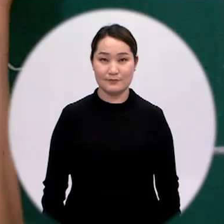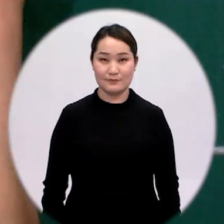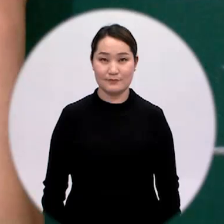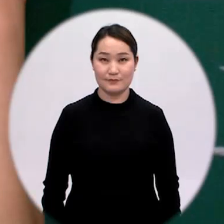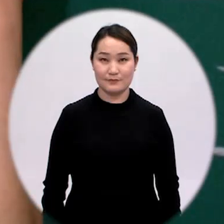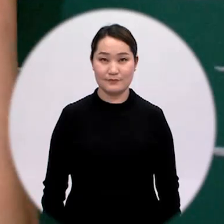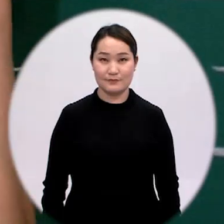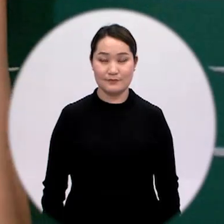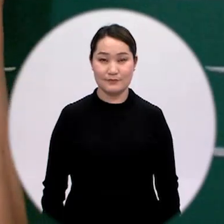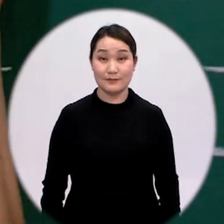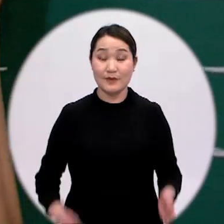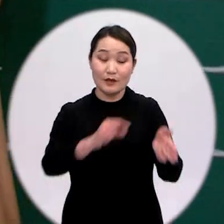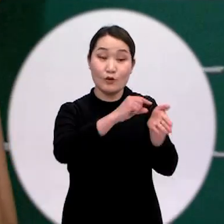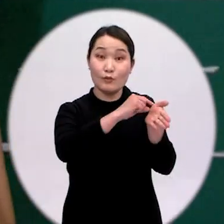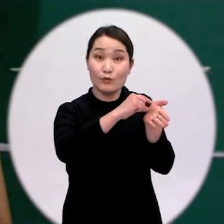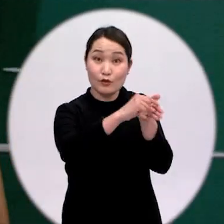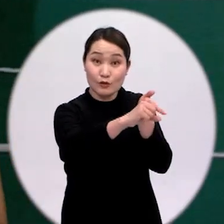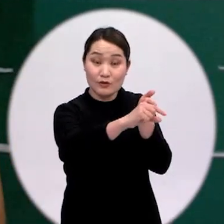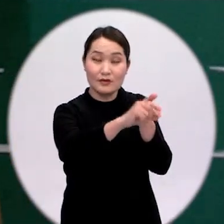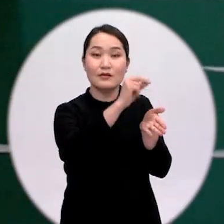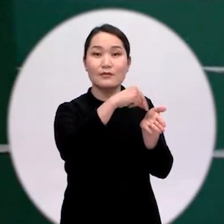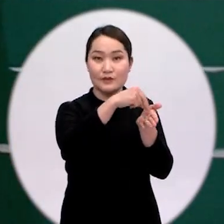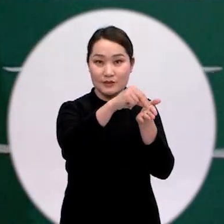За, мөрөө гүйцээгээд бичээрэй хүүхдүүд ээ.